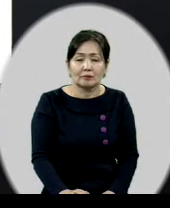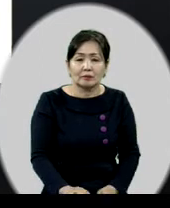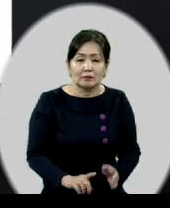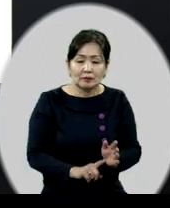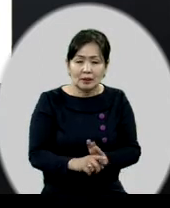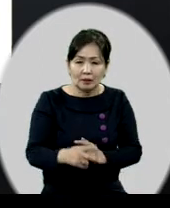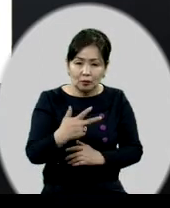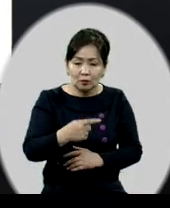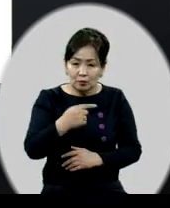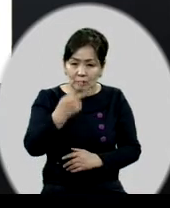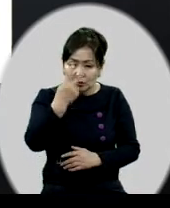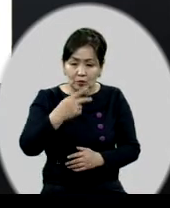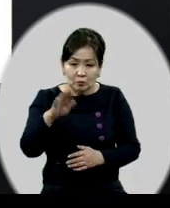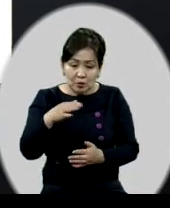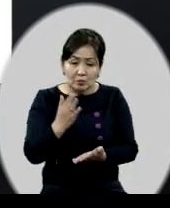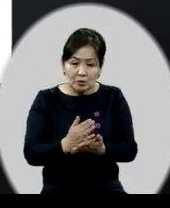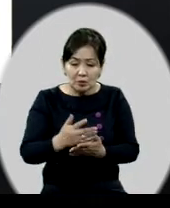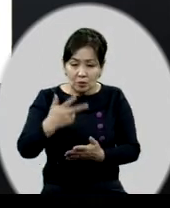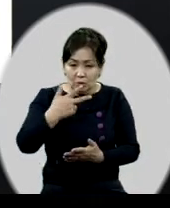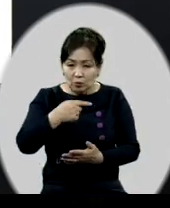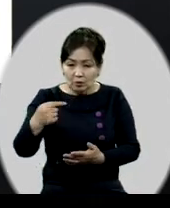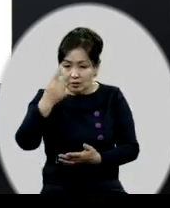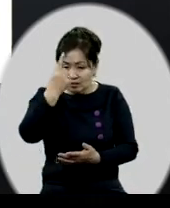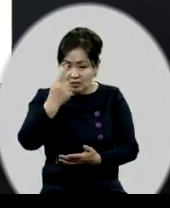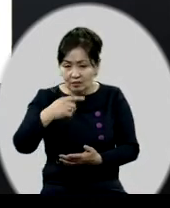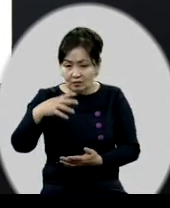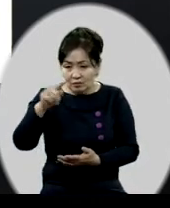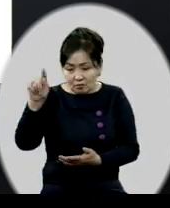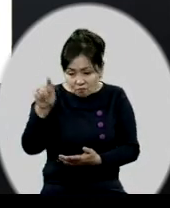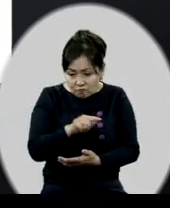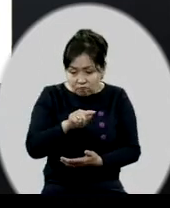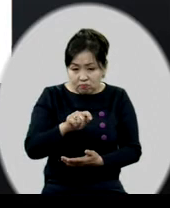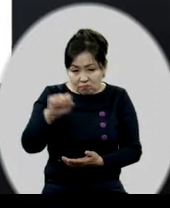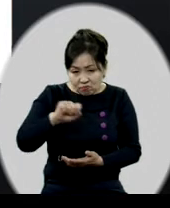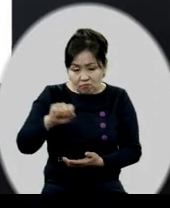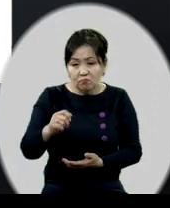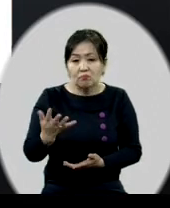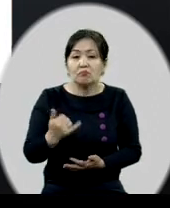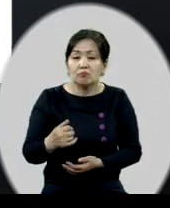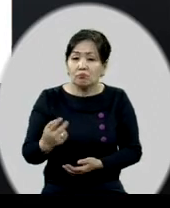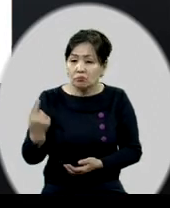Анх 3.2 хэсэг нь бодогдсон байсан. 3.1 хэсэг нь зураасалсан.